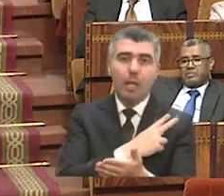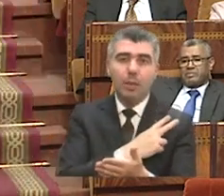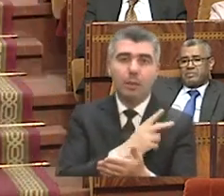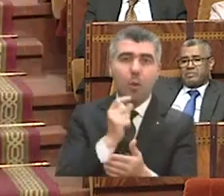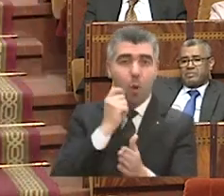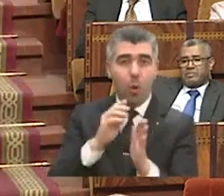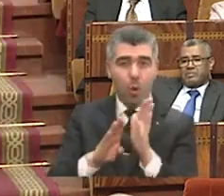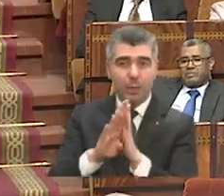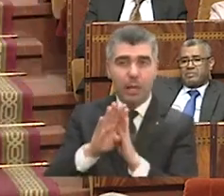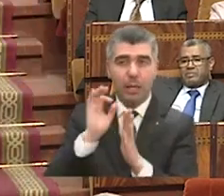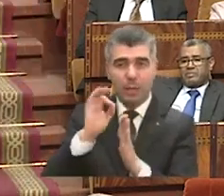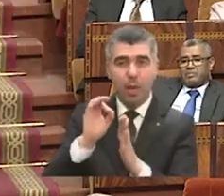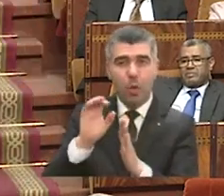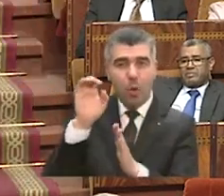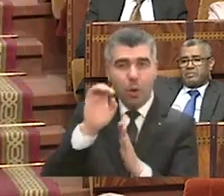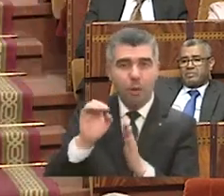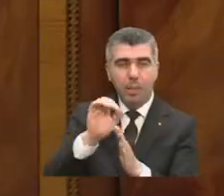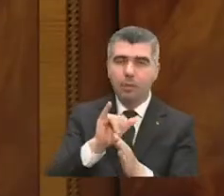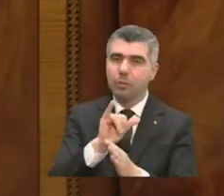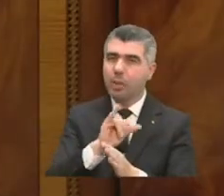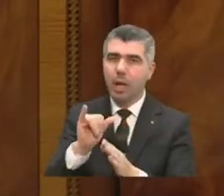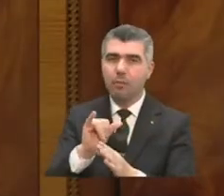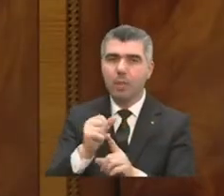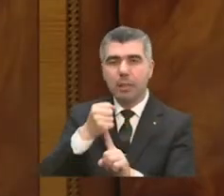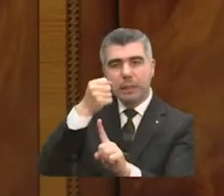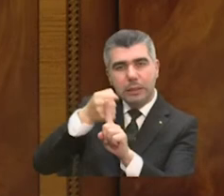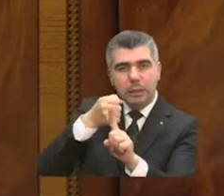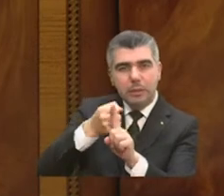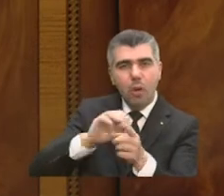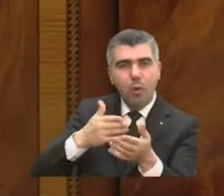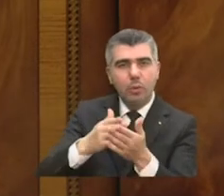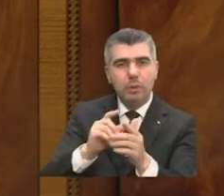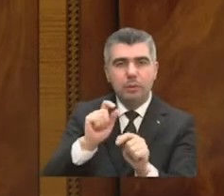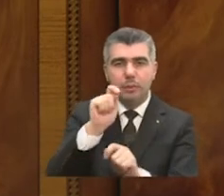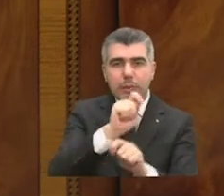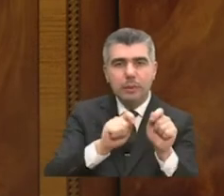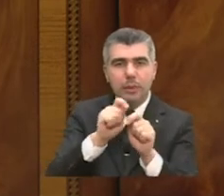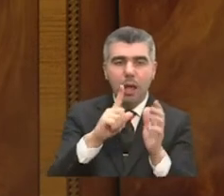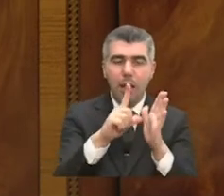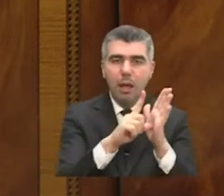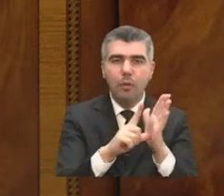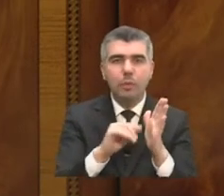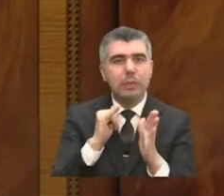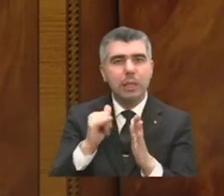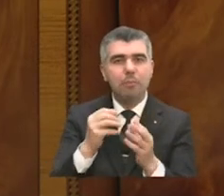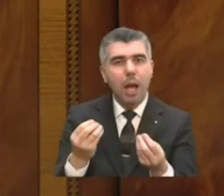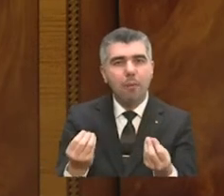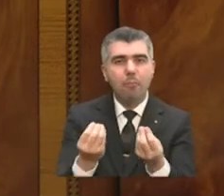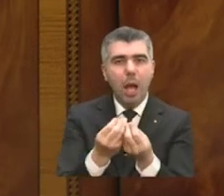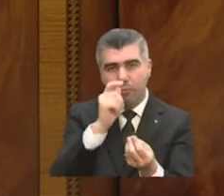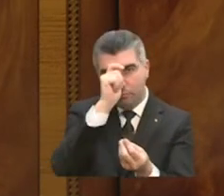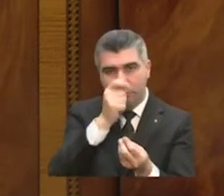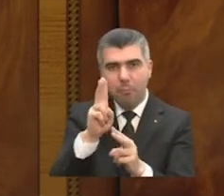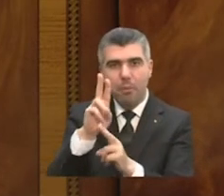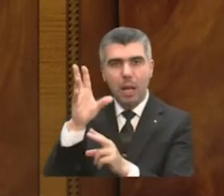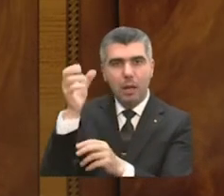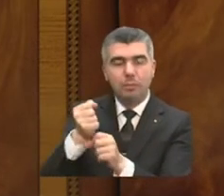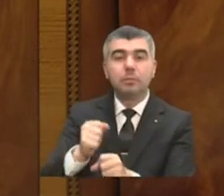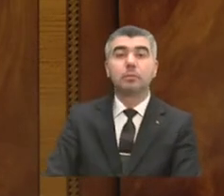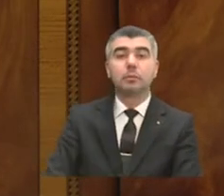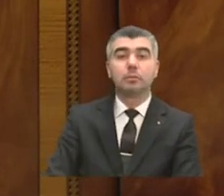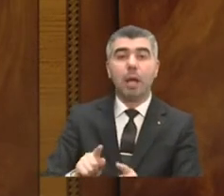n'est pas un élève qui doit écouter des leçons. Nous avons